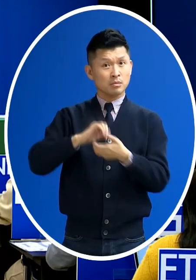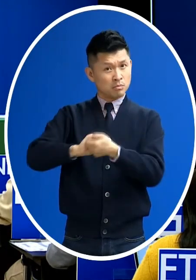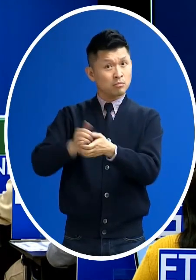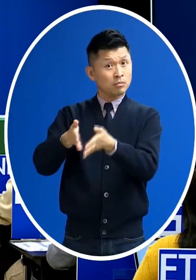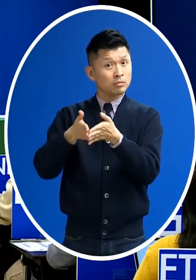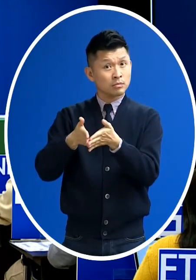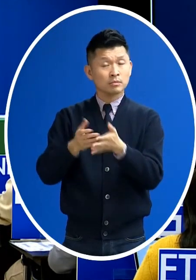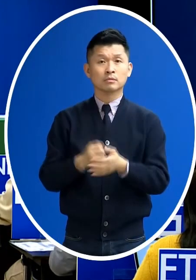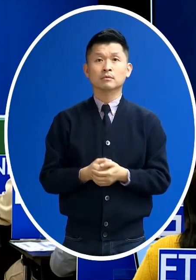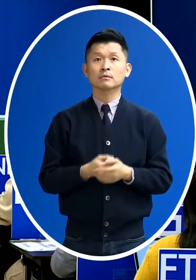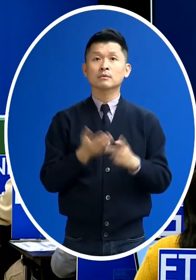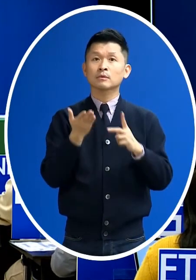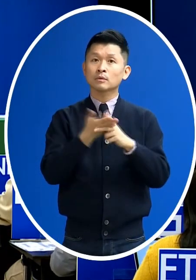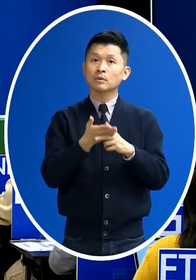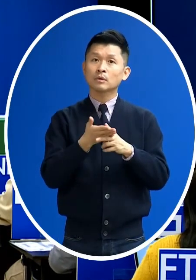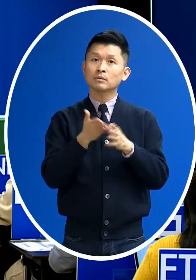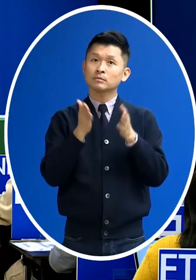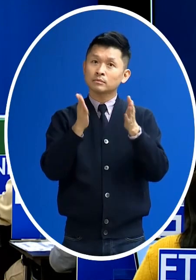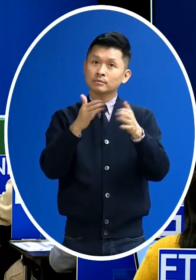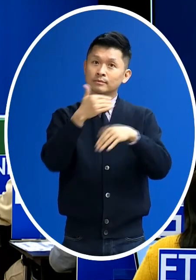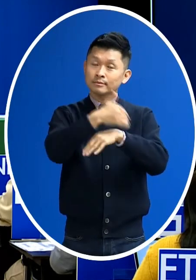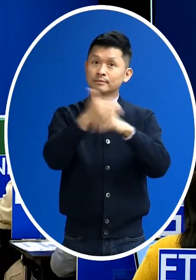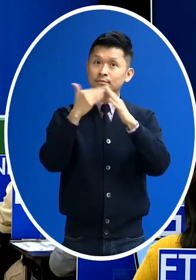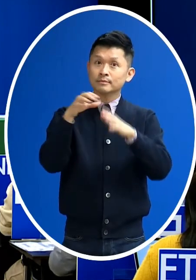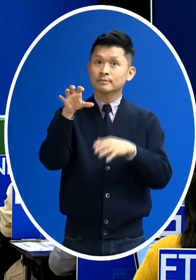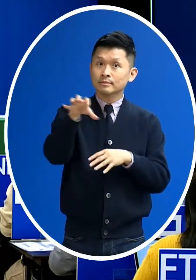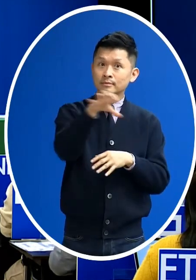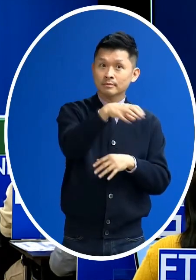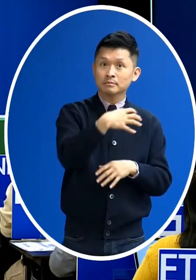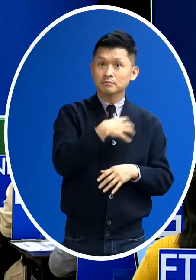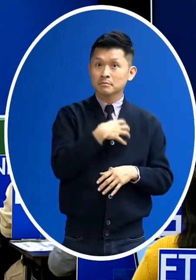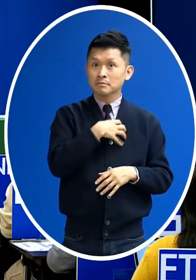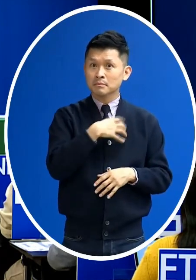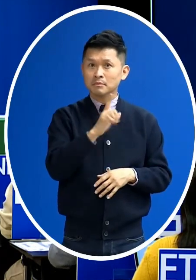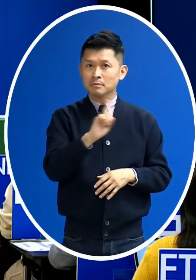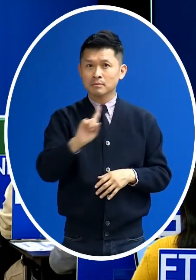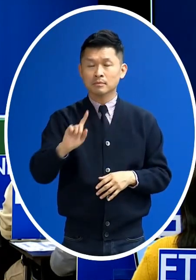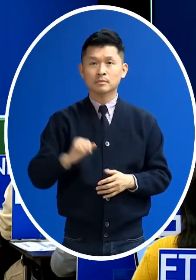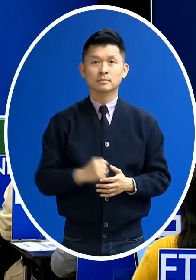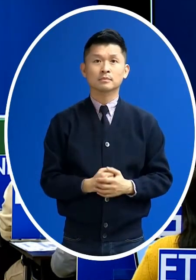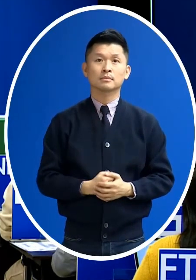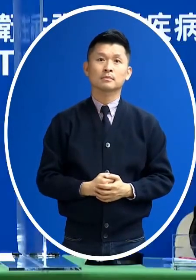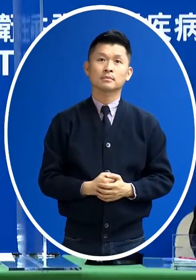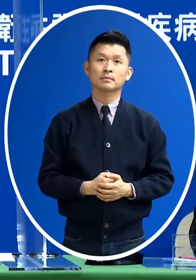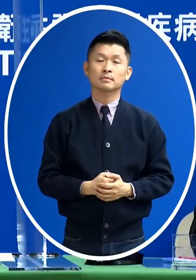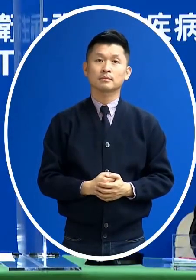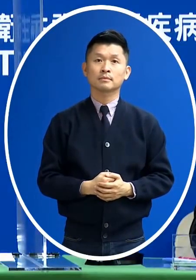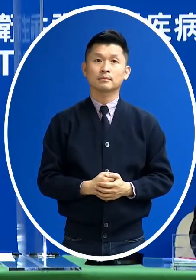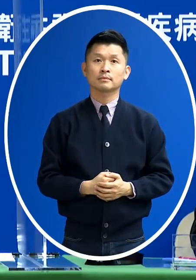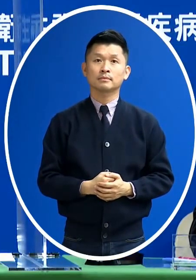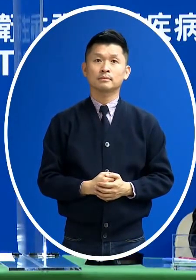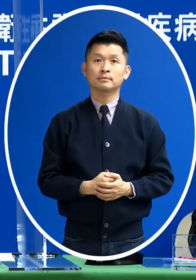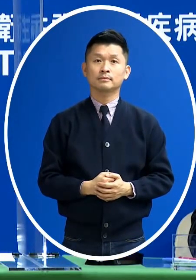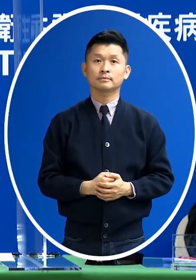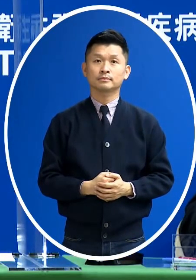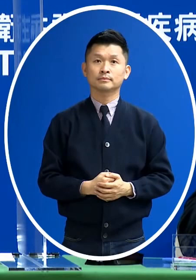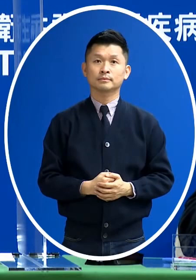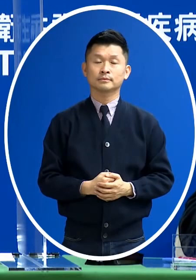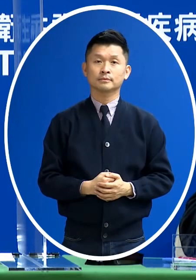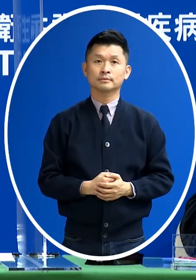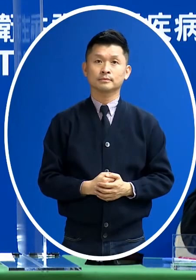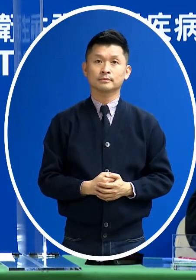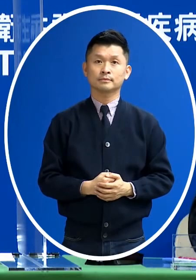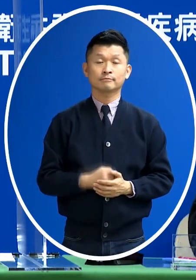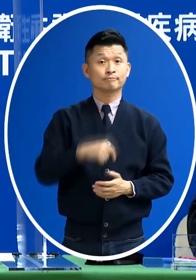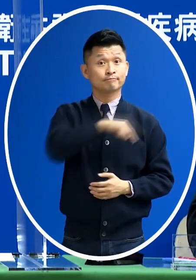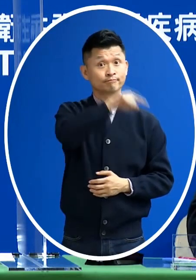吗？那还是说有没有针对哪一些的县市有相关的风险评估呢？谢谢。 有，相对来讲就是大概我们